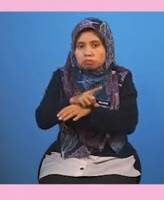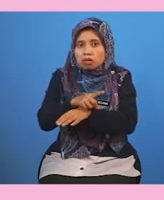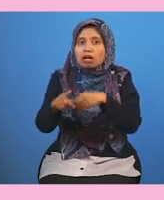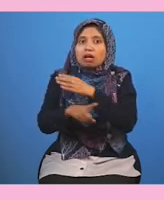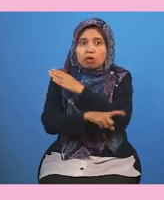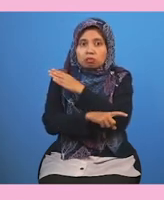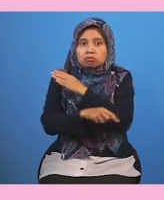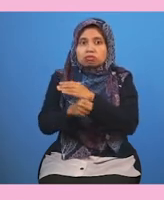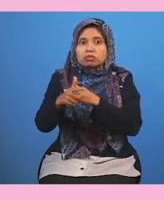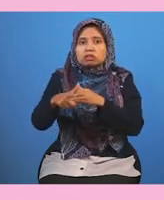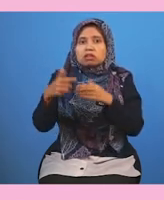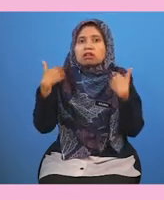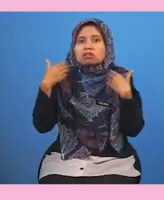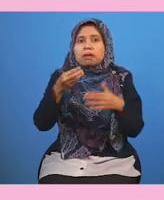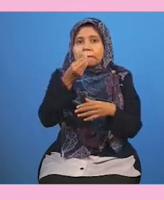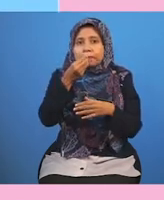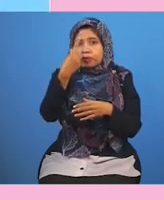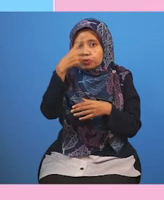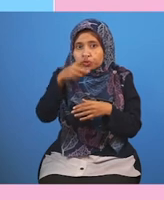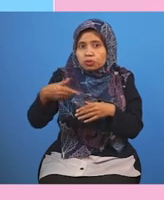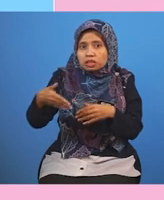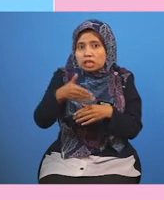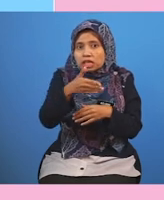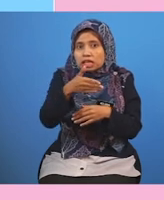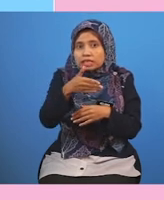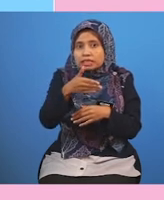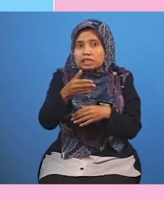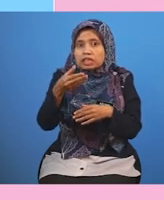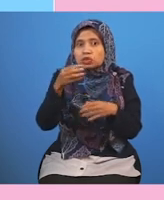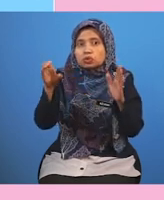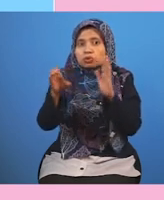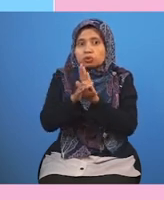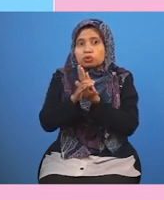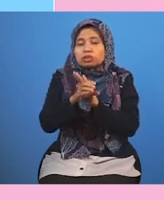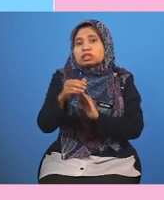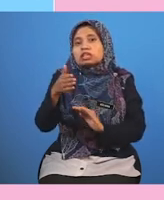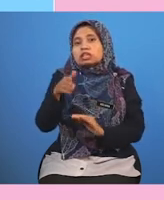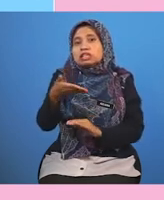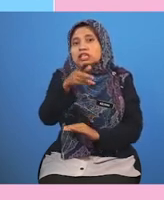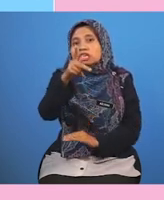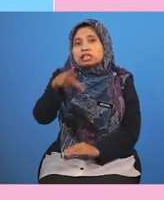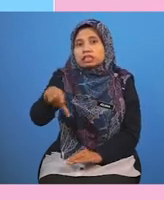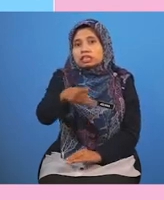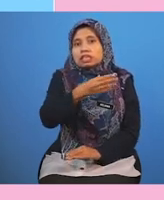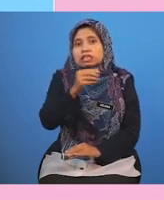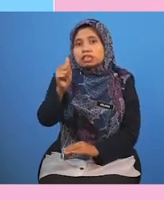Ia merupakan sumber makanan untuk ikan karnivor seperti ikan kelah dan